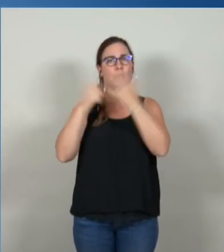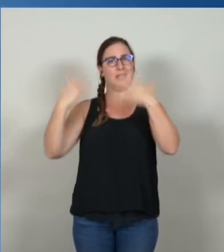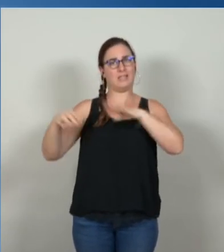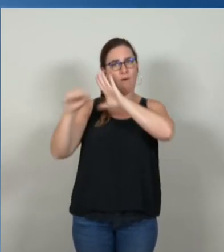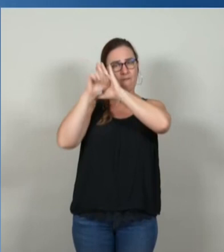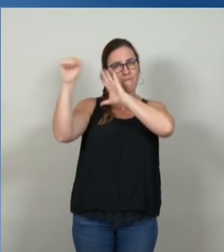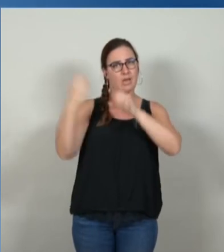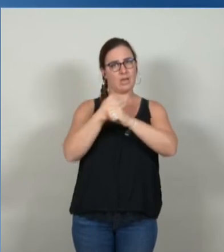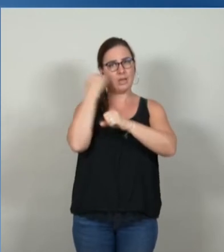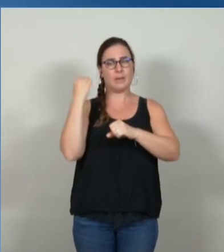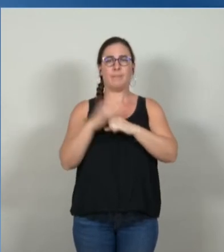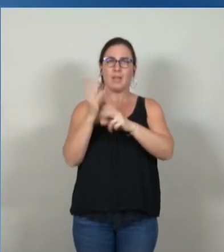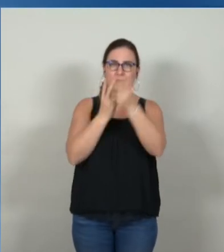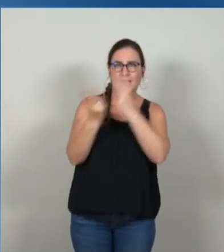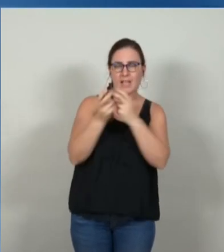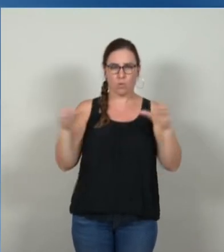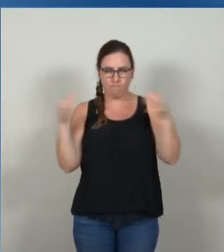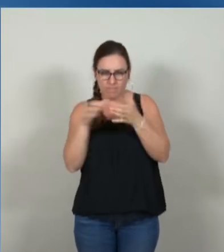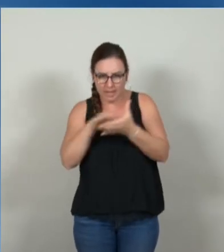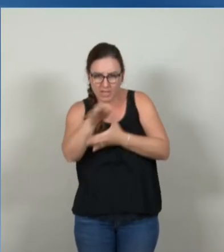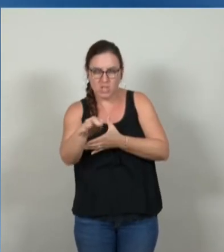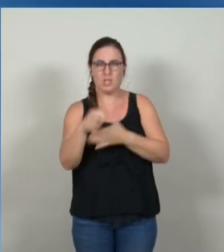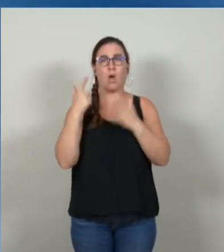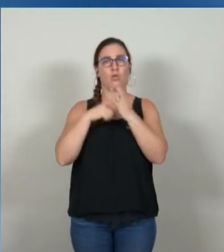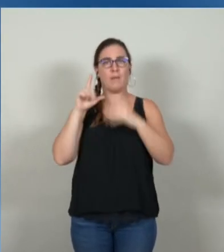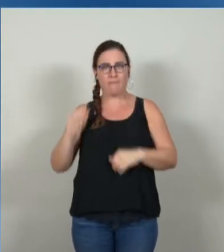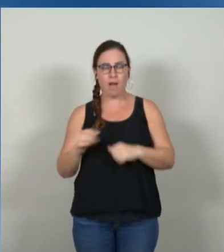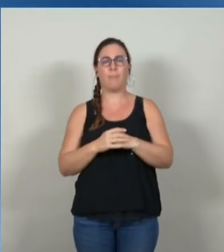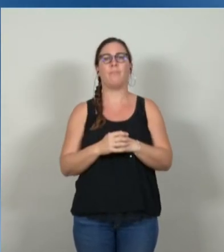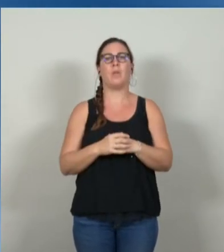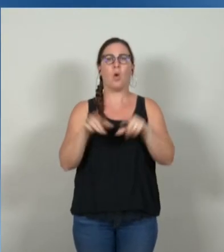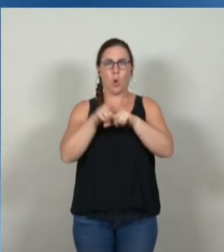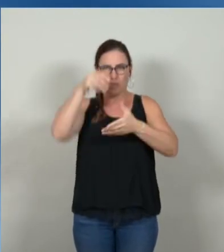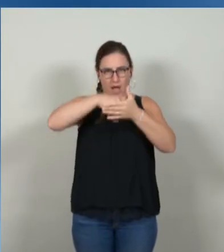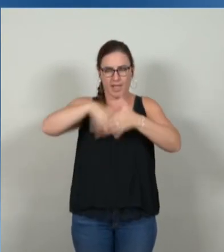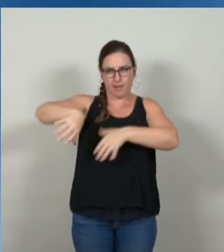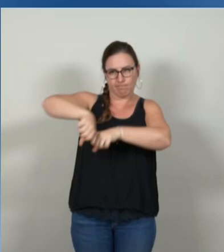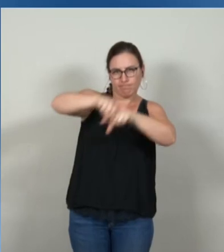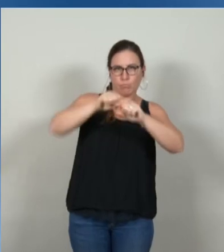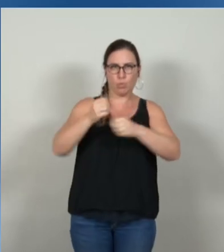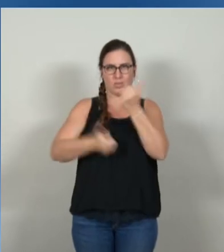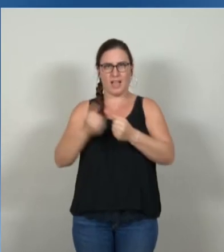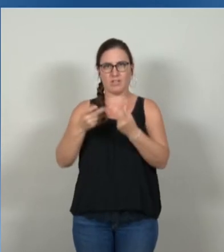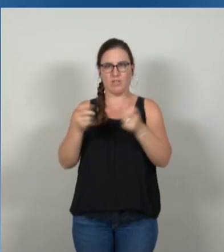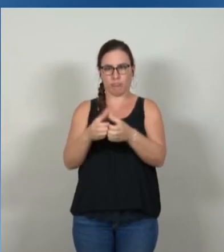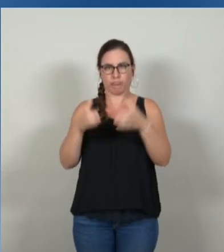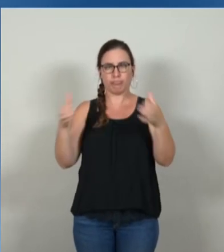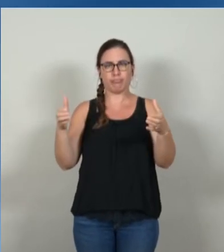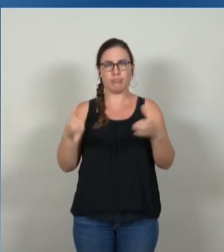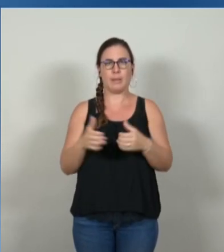création d'une délégation à la stratégie alimentaire en 2020 et des recrutements en interne pour étoffer les services de la ville